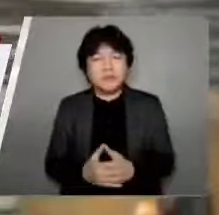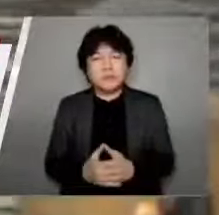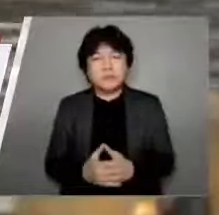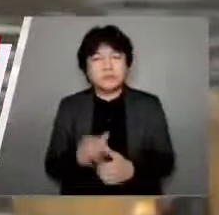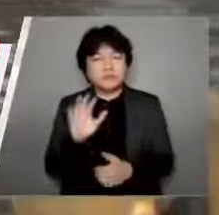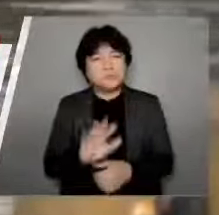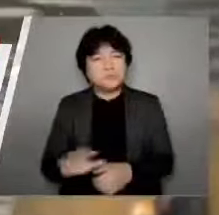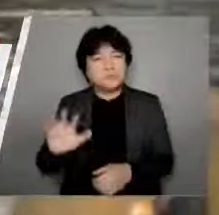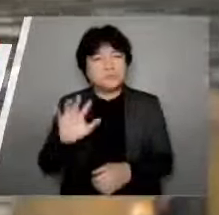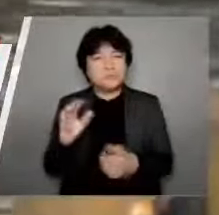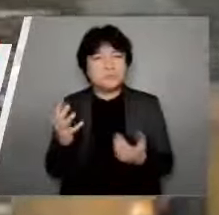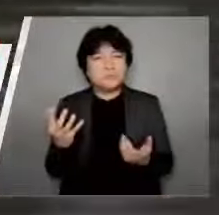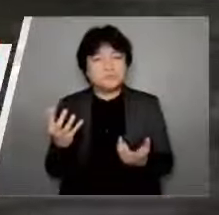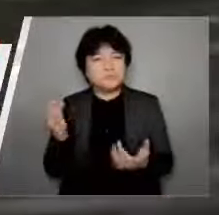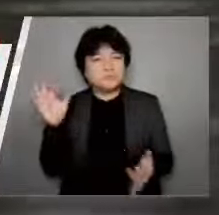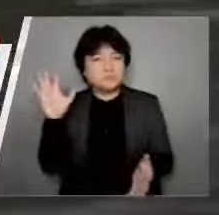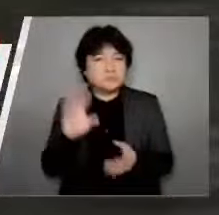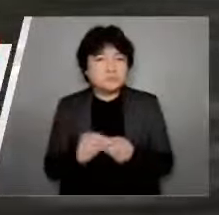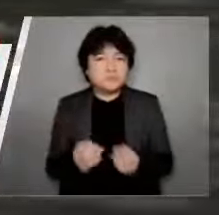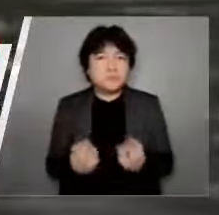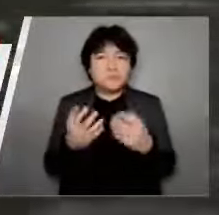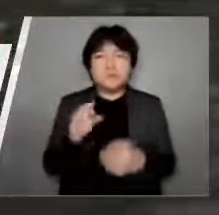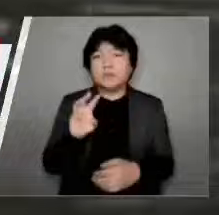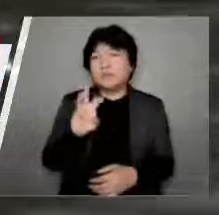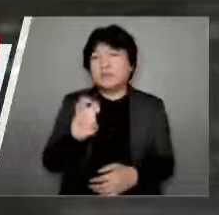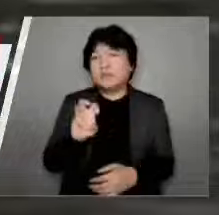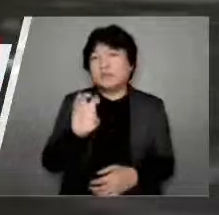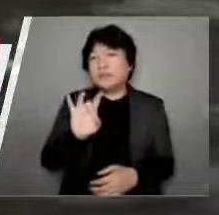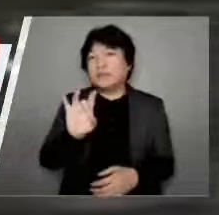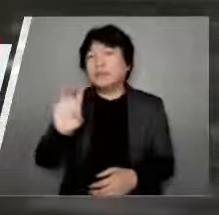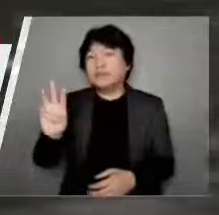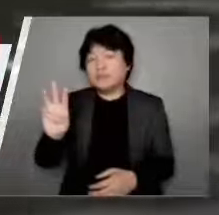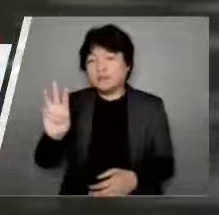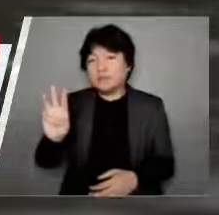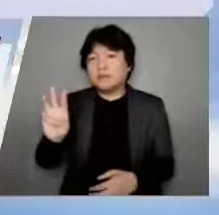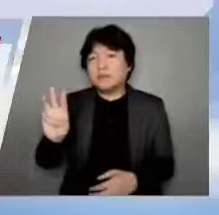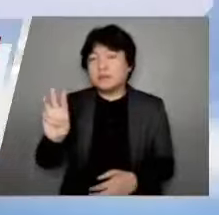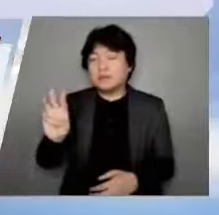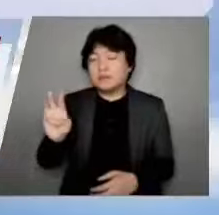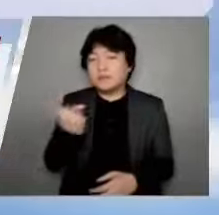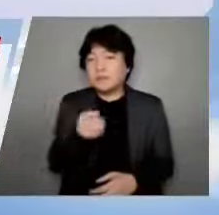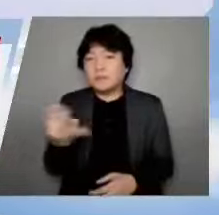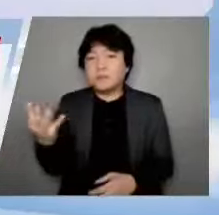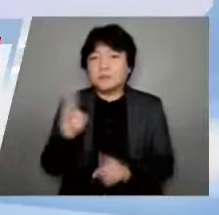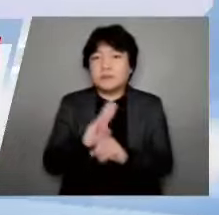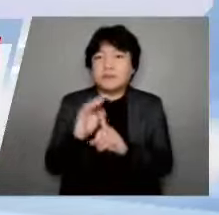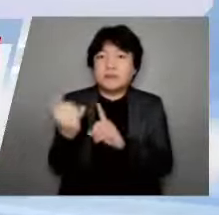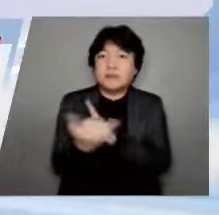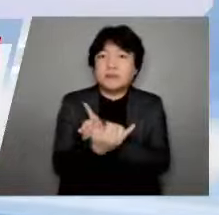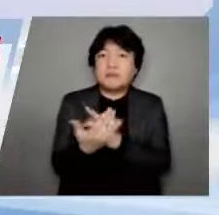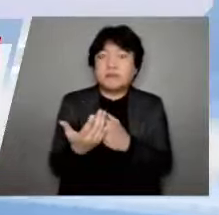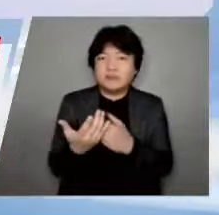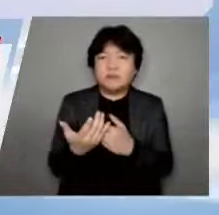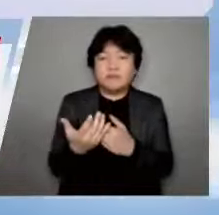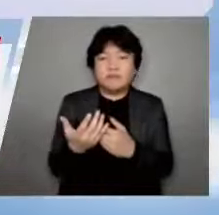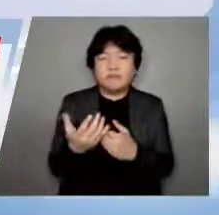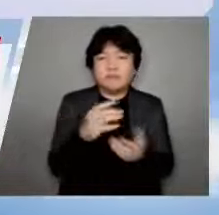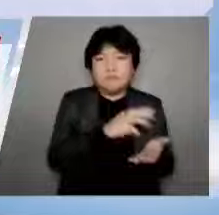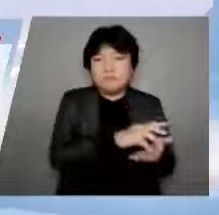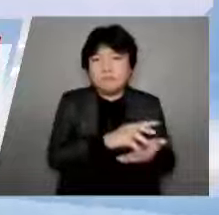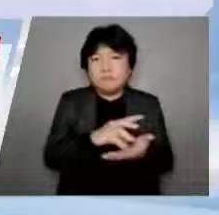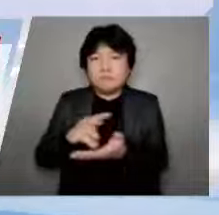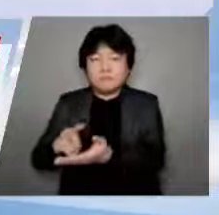meron na po tayong naitala na 686 na mga barangays in almost all of the regions in the country, or ito